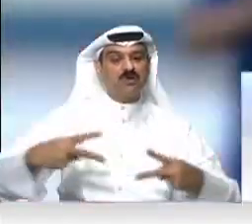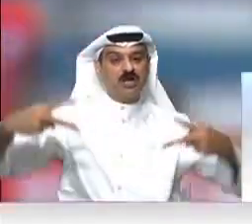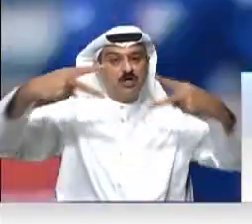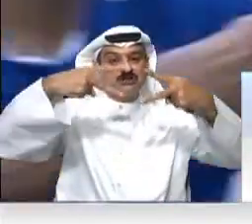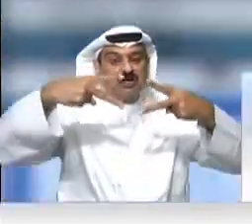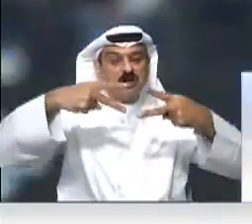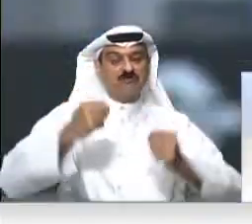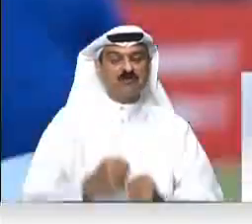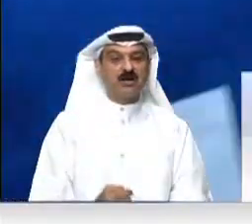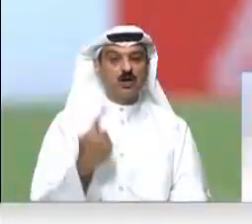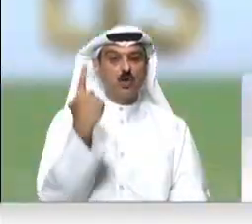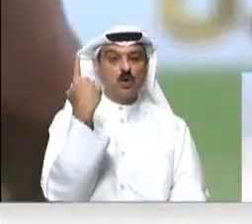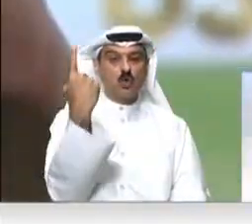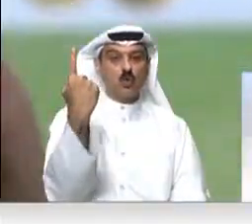بنتيجه هدف دون مقابل